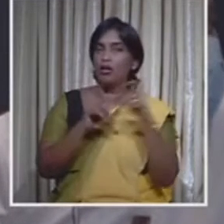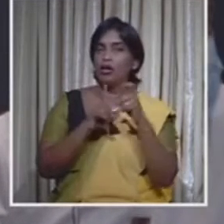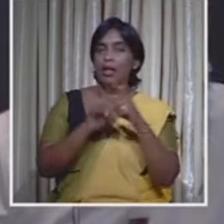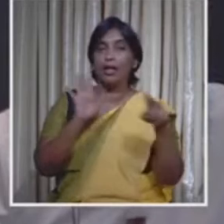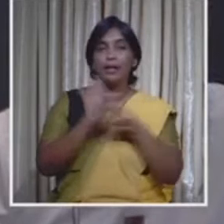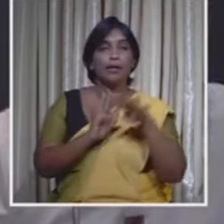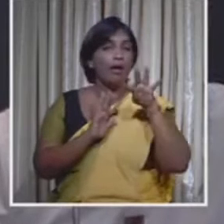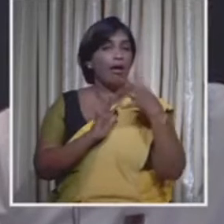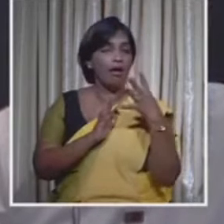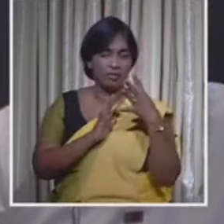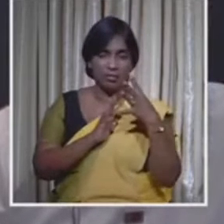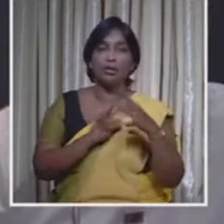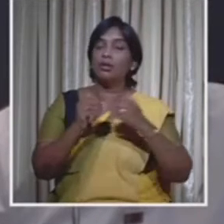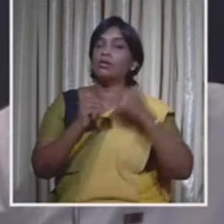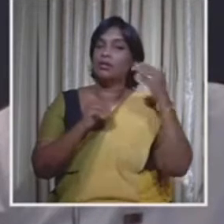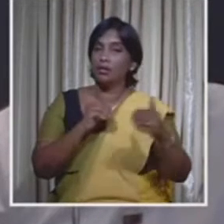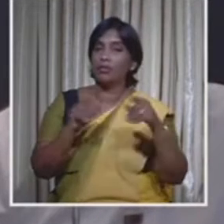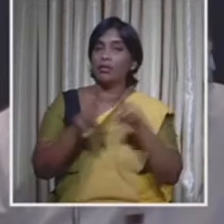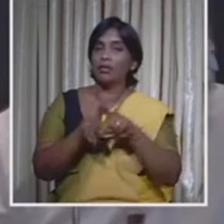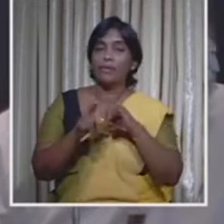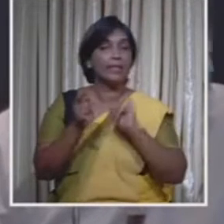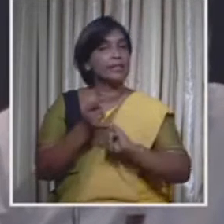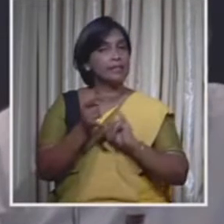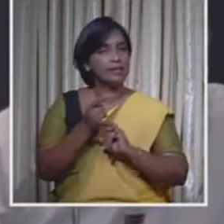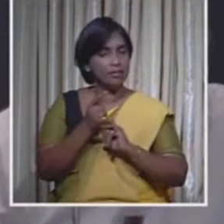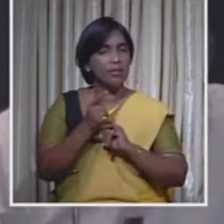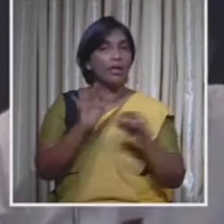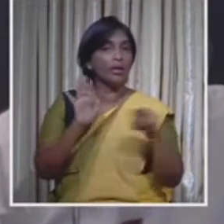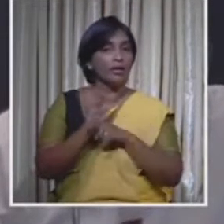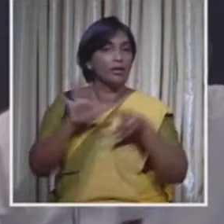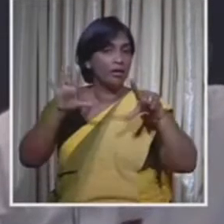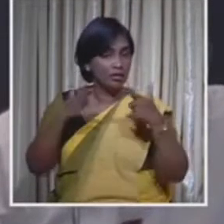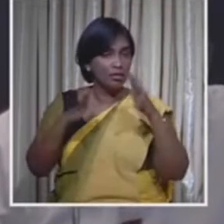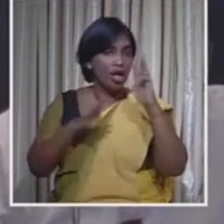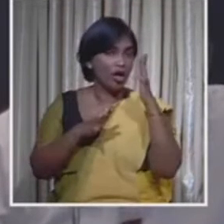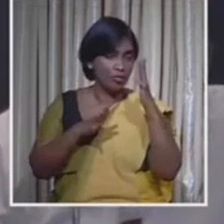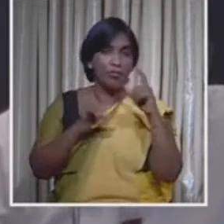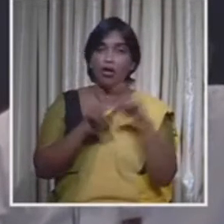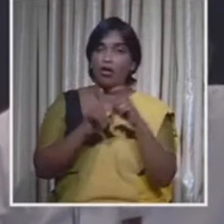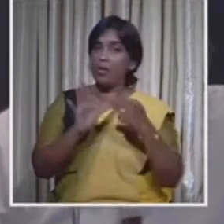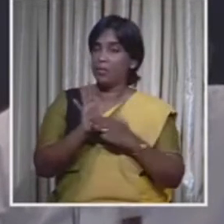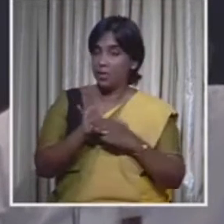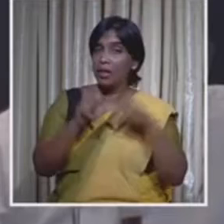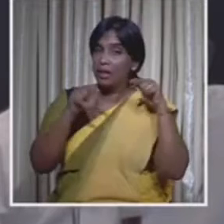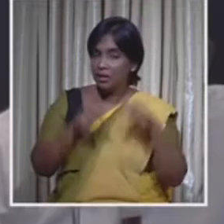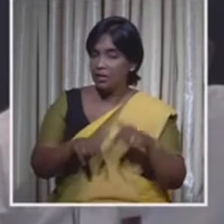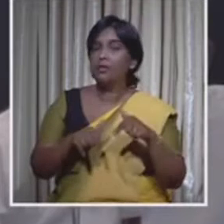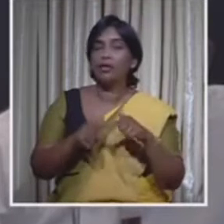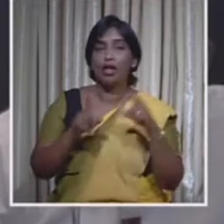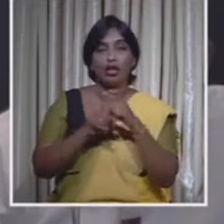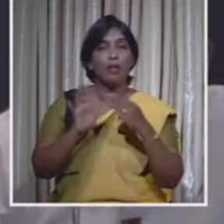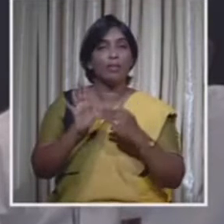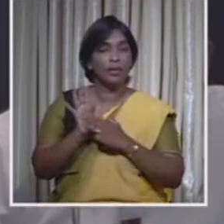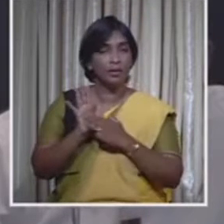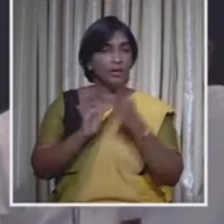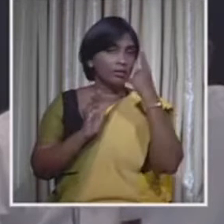ඍණ 400ක් වුණා ඊට පස්සේ ඒක සැප්තැම්බර් වෙනකොට ඍණ 790ක් වුණා ඩොලර් මිලියන දැන් වෙනකොට ඩොලර්